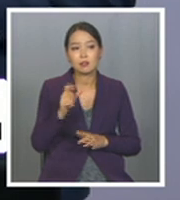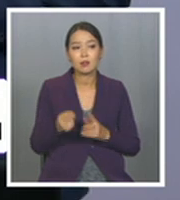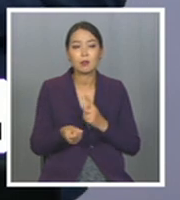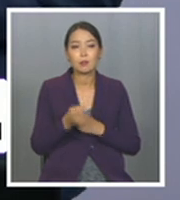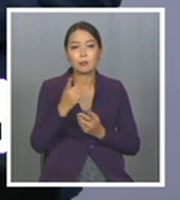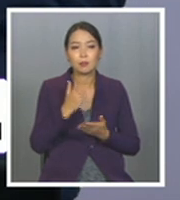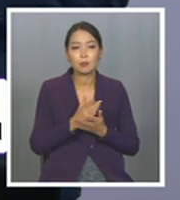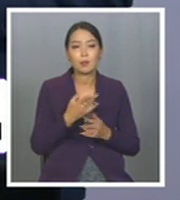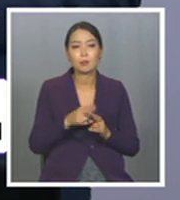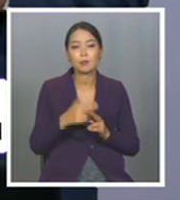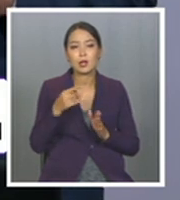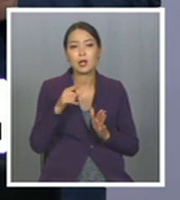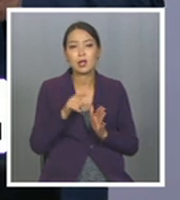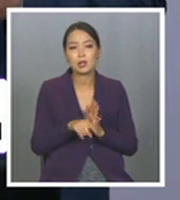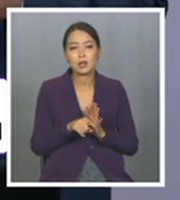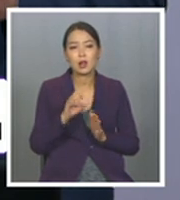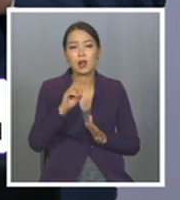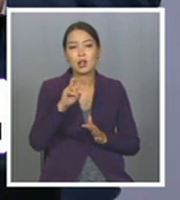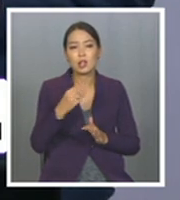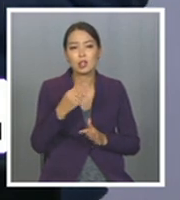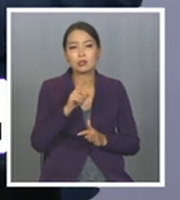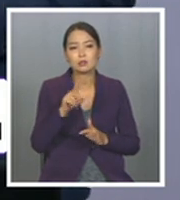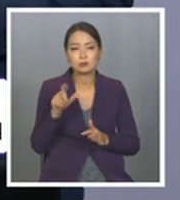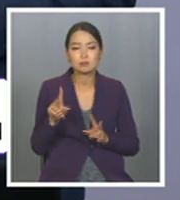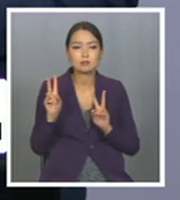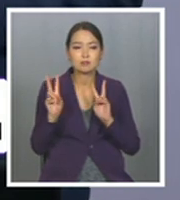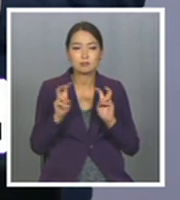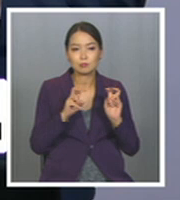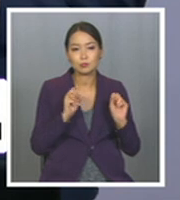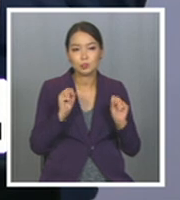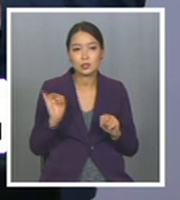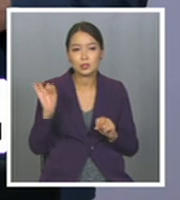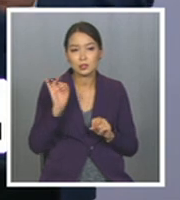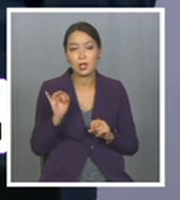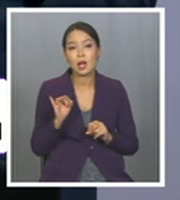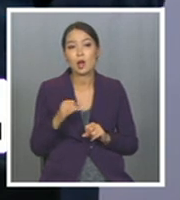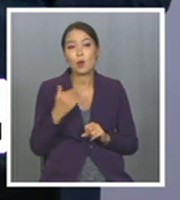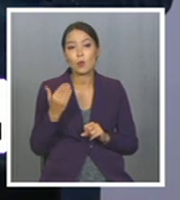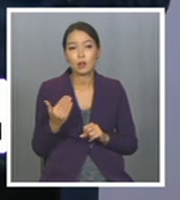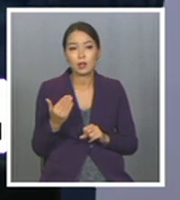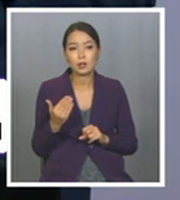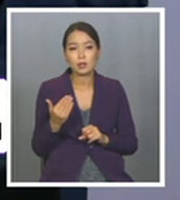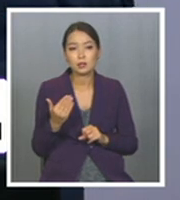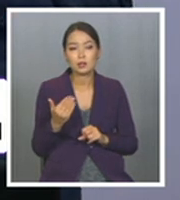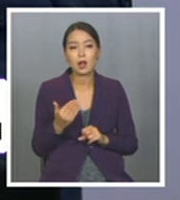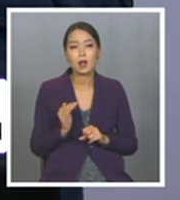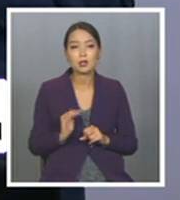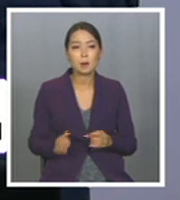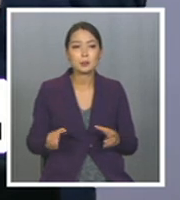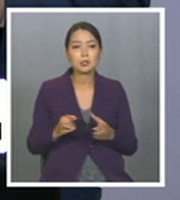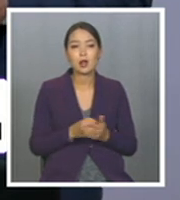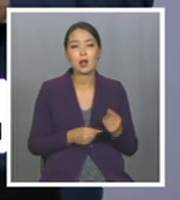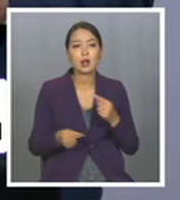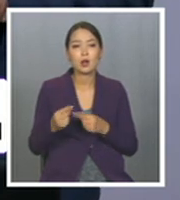Әсіресе олардың арасында алаш зиялыларын атап көрсетуімізге болады. Олар капиталистік қарым-қатынастардың